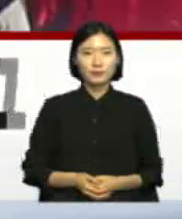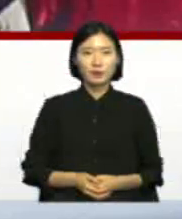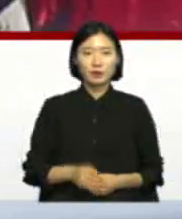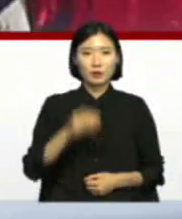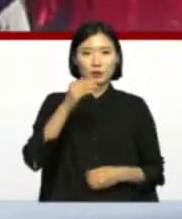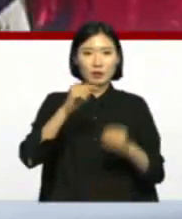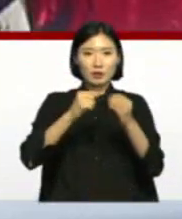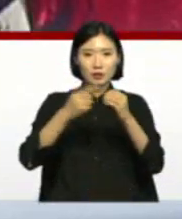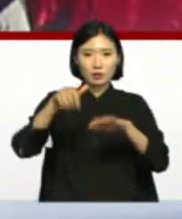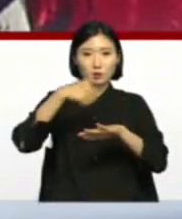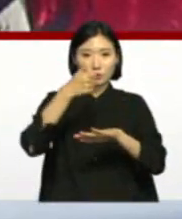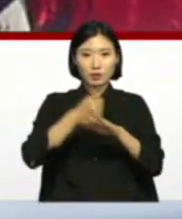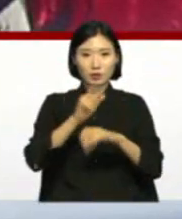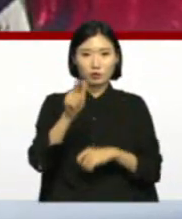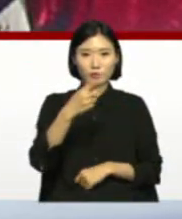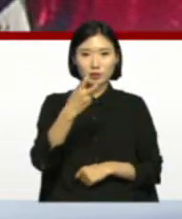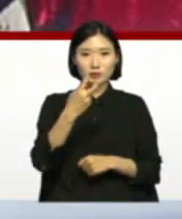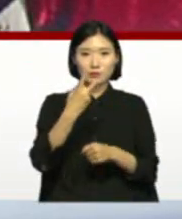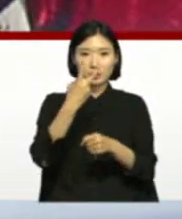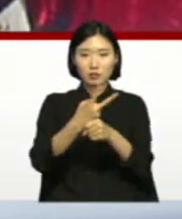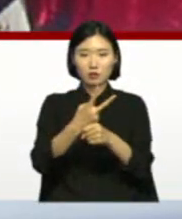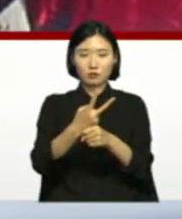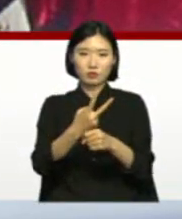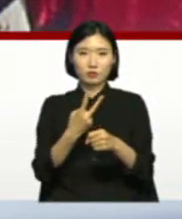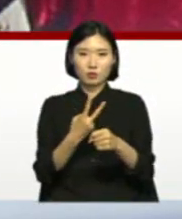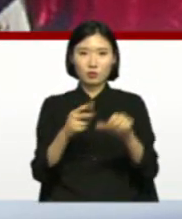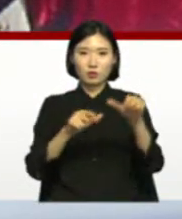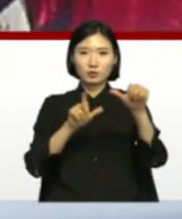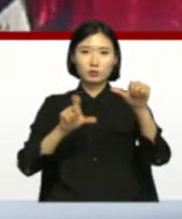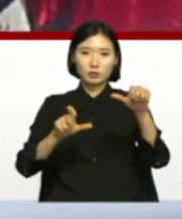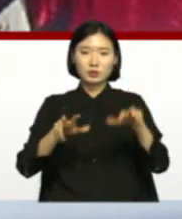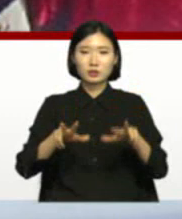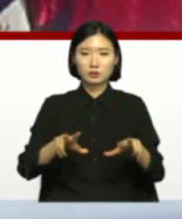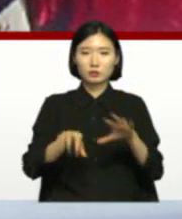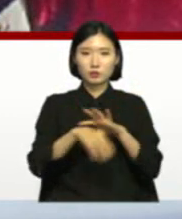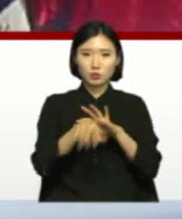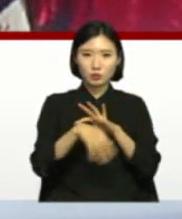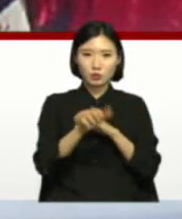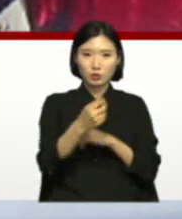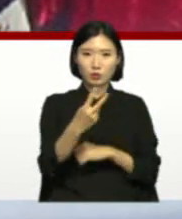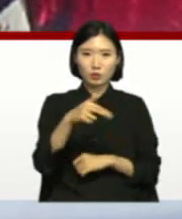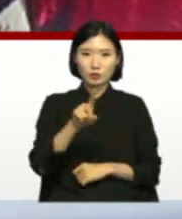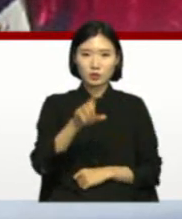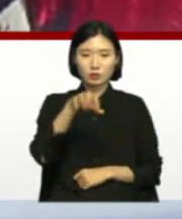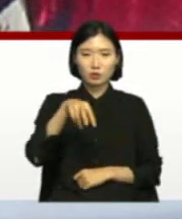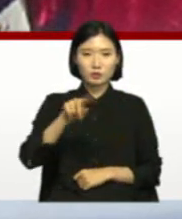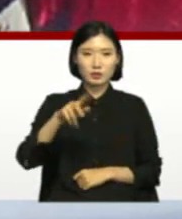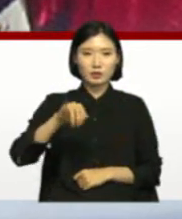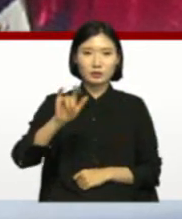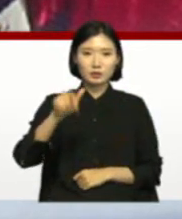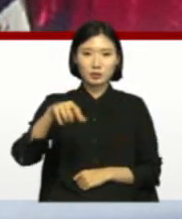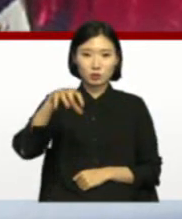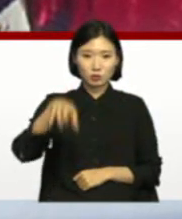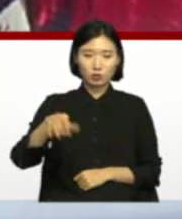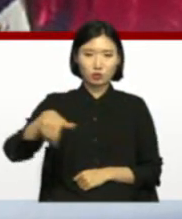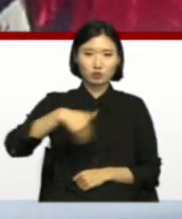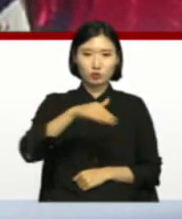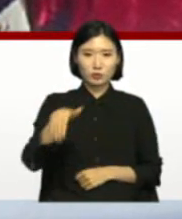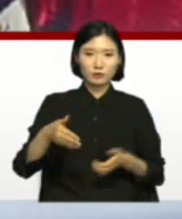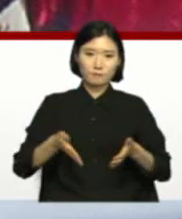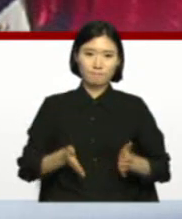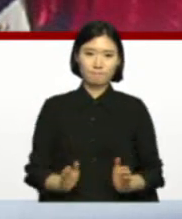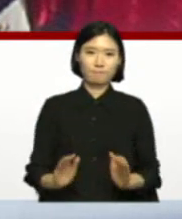세종대왕은 6 - 12년 전 5월 15일 현재 종로구 청운효자동 과 사직동 일대에서 태어나고 또